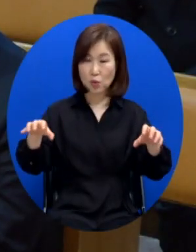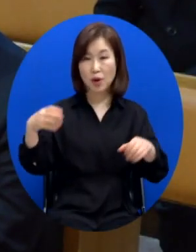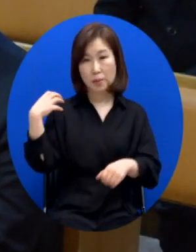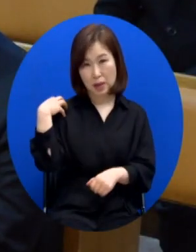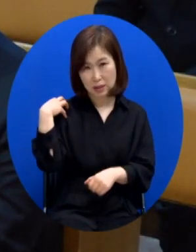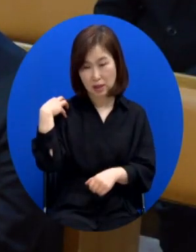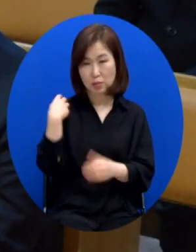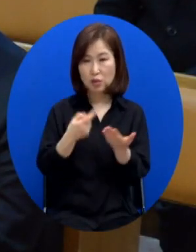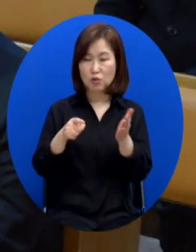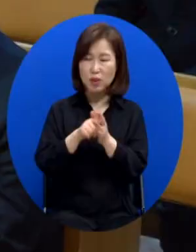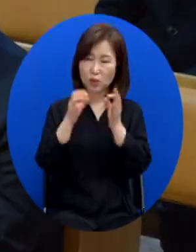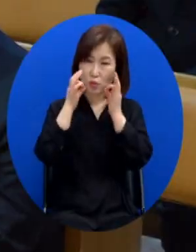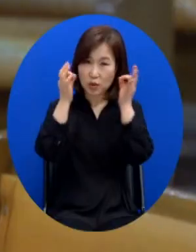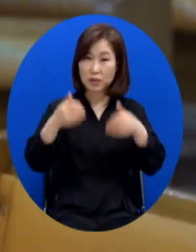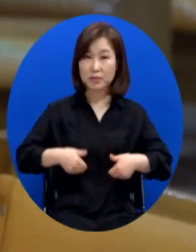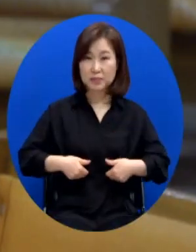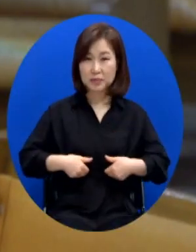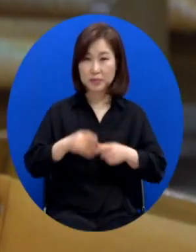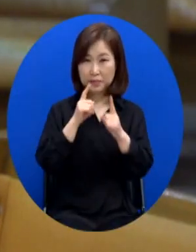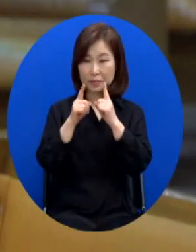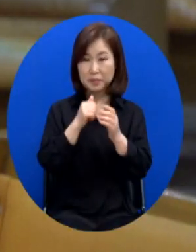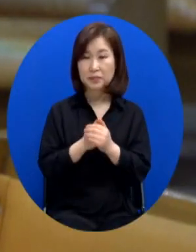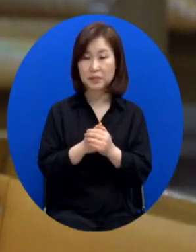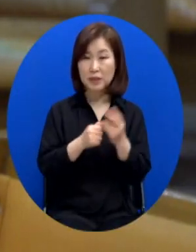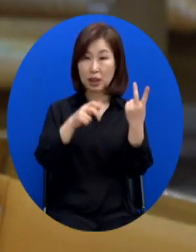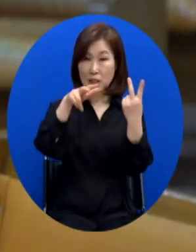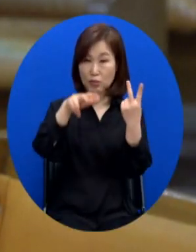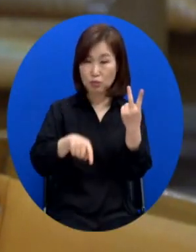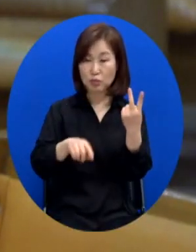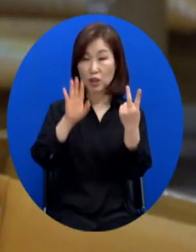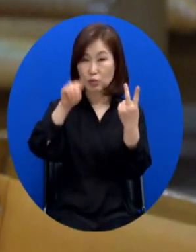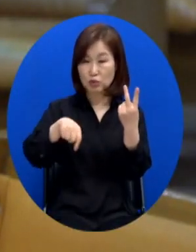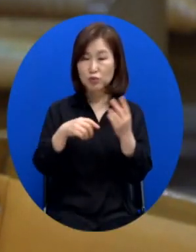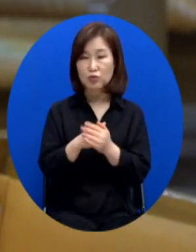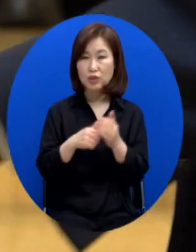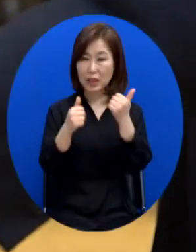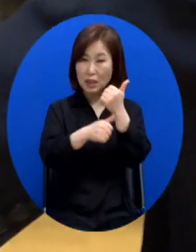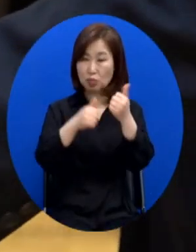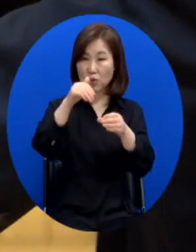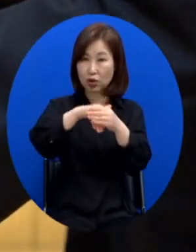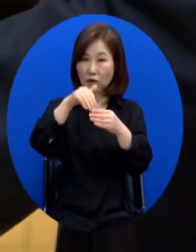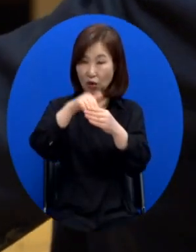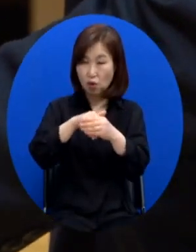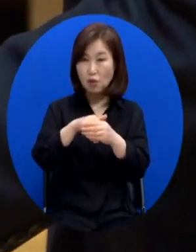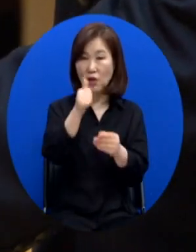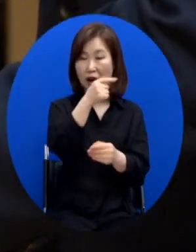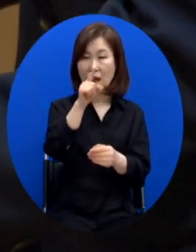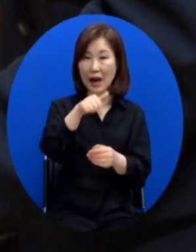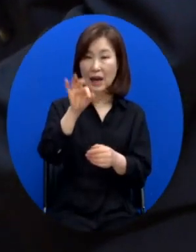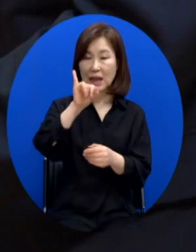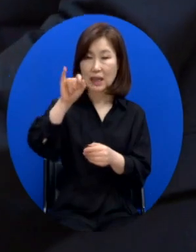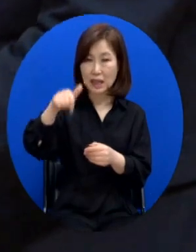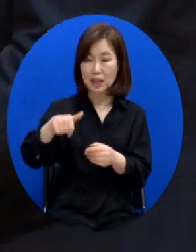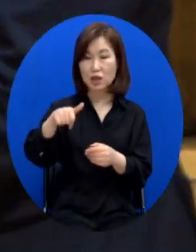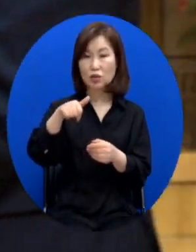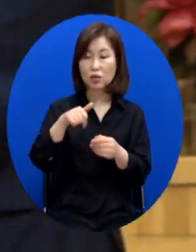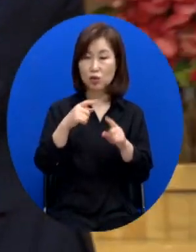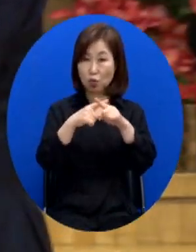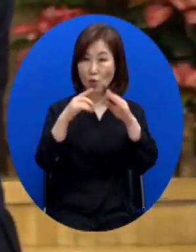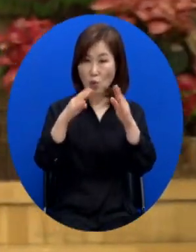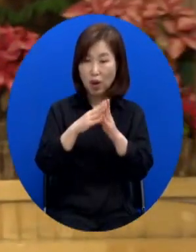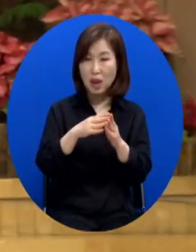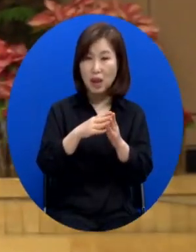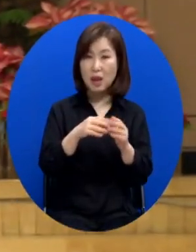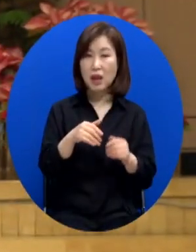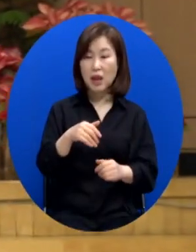위해 노력하자고 전했습니다. 2부 총회에서는 임원 선거를 통해 학익교회 문세득 장로를 신임